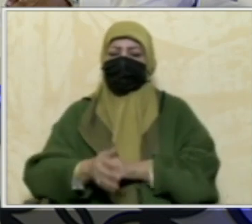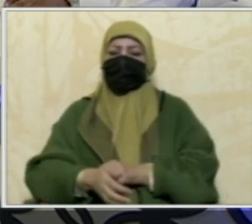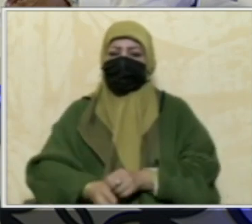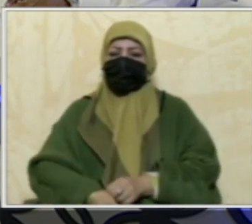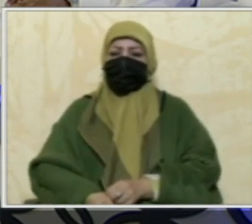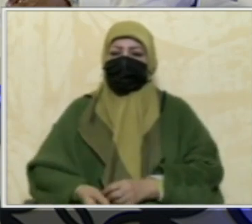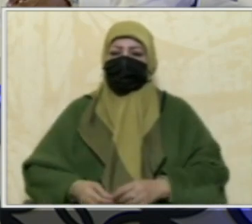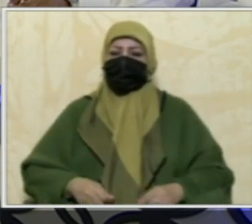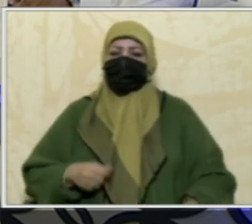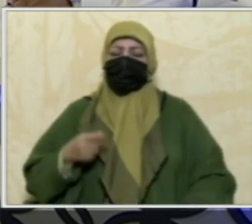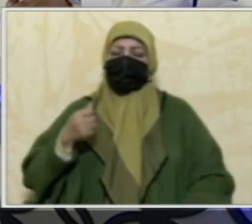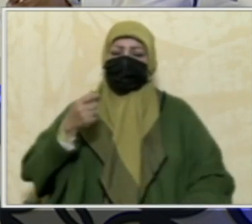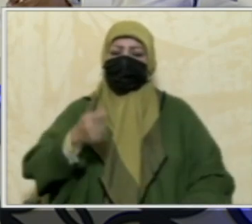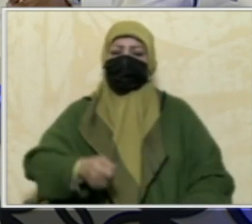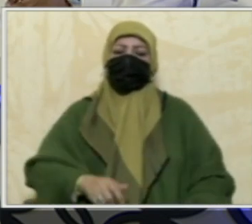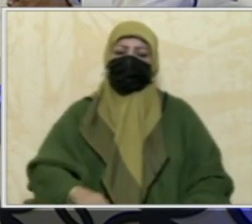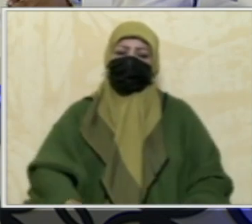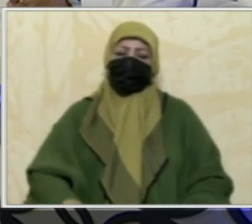للمسلمين